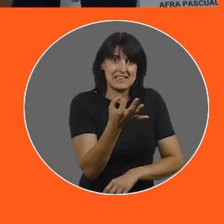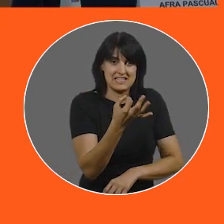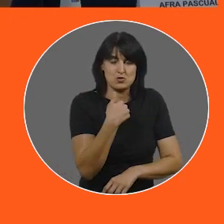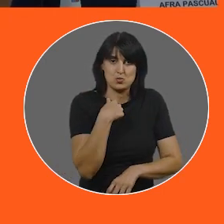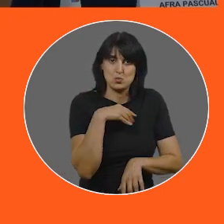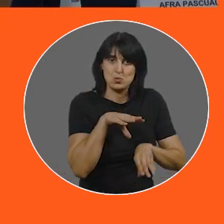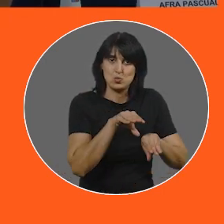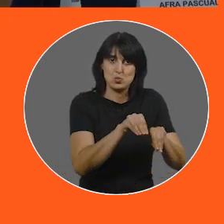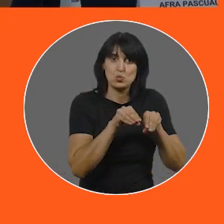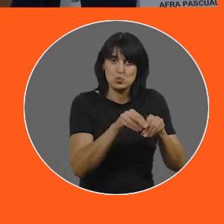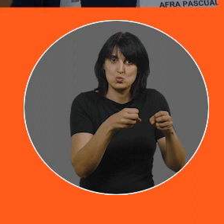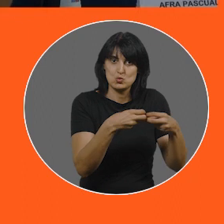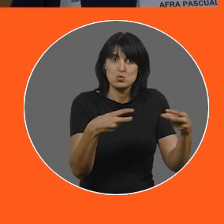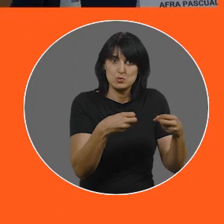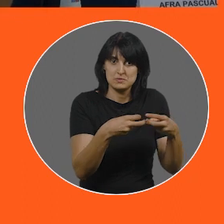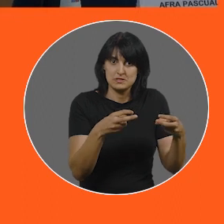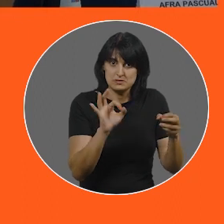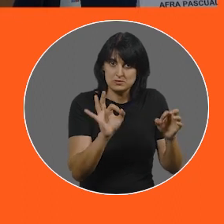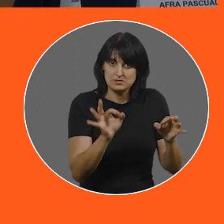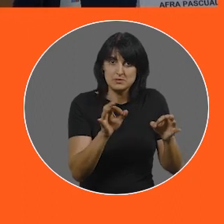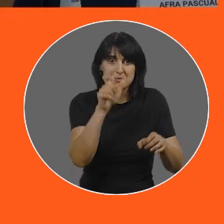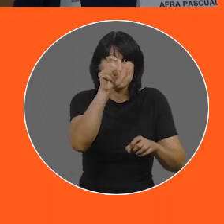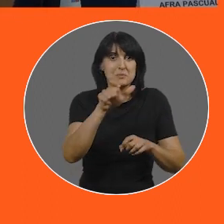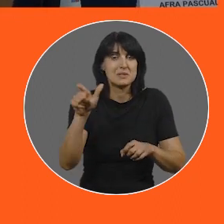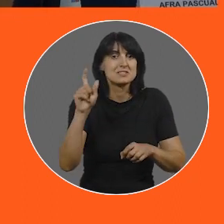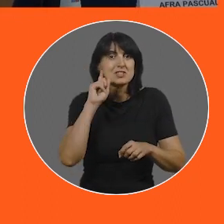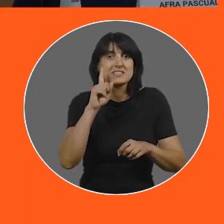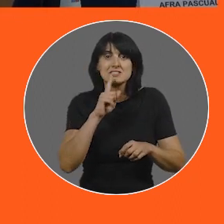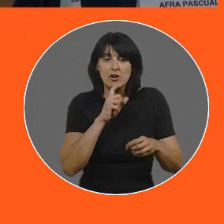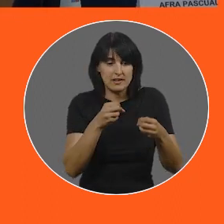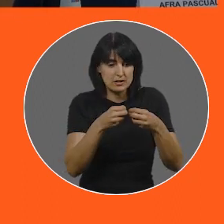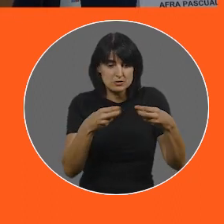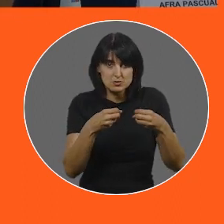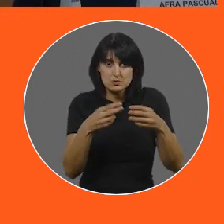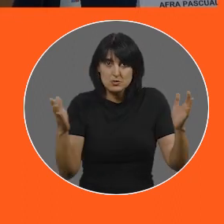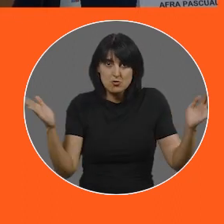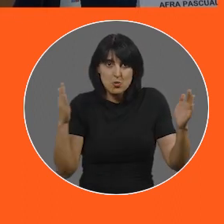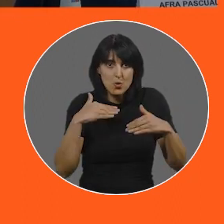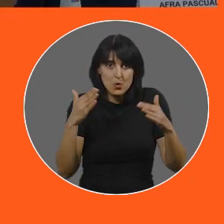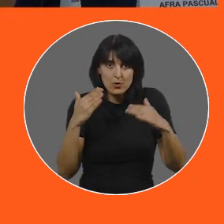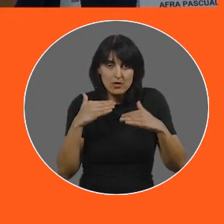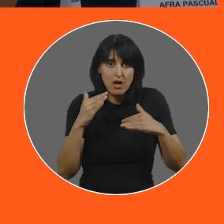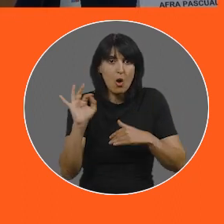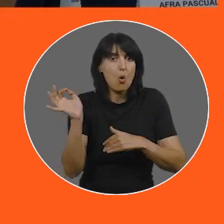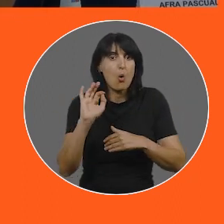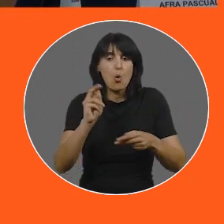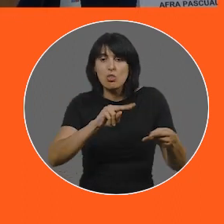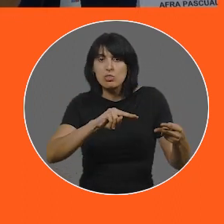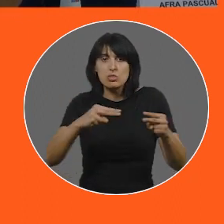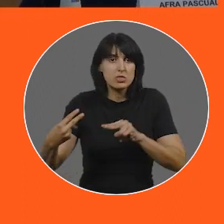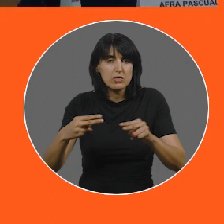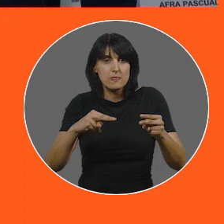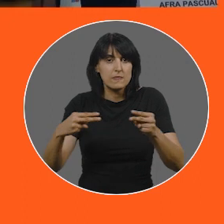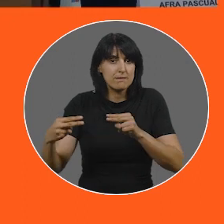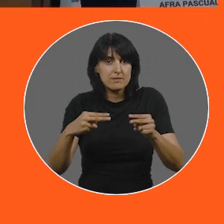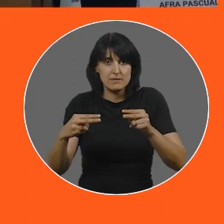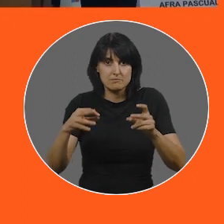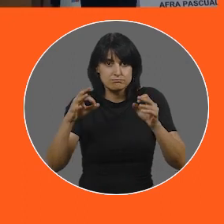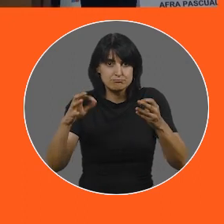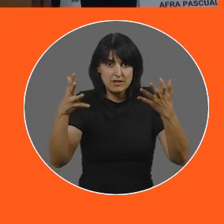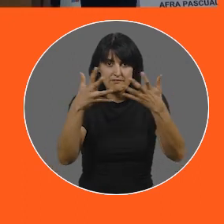utilitzo els subtítols per veure els vídeos, però les persones sordes, si no tenen subtítols o en aquest cas una